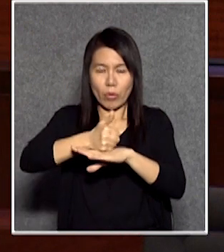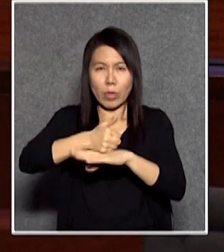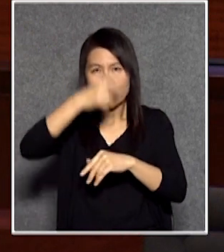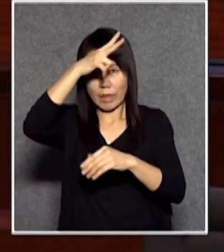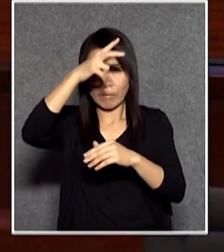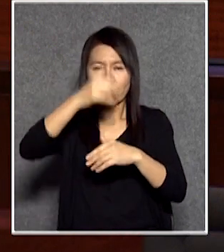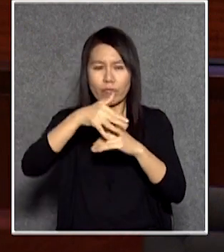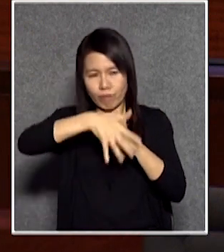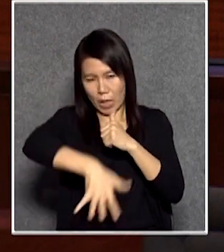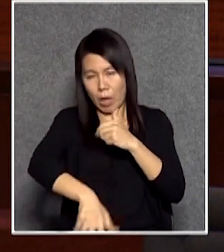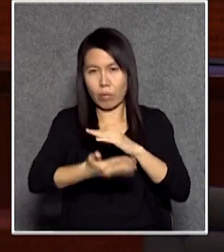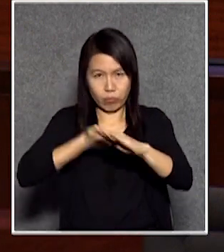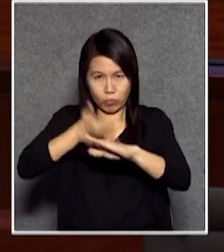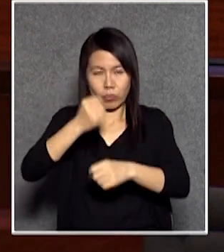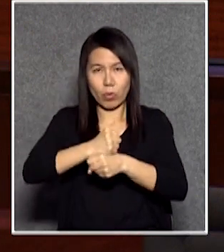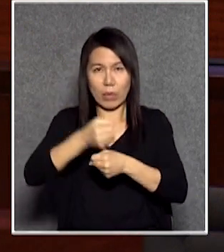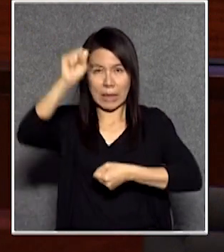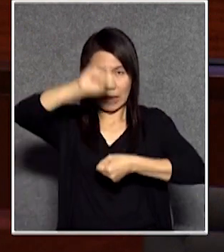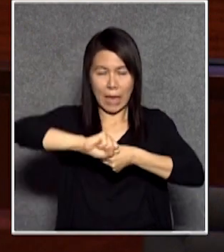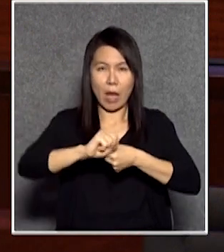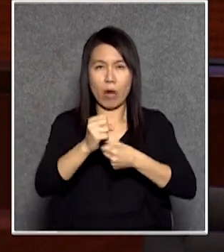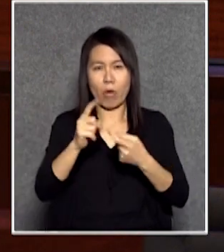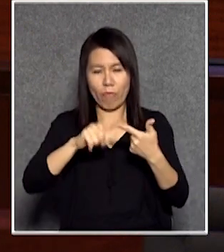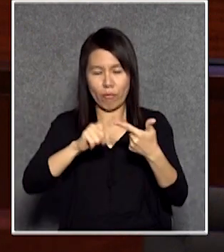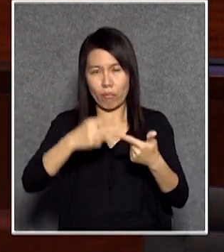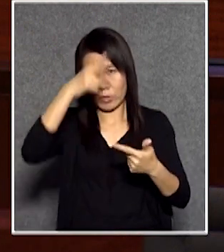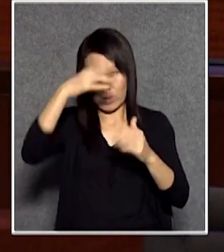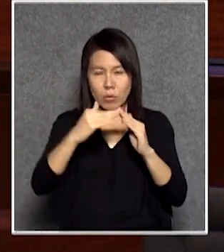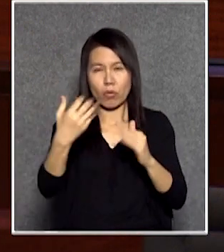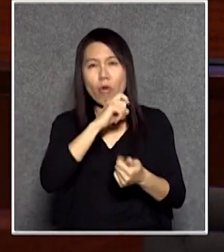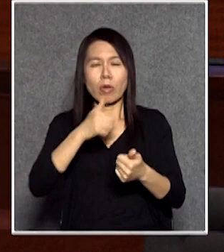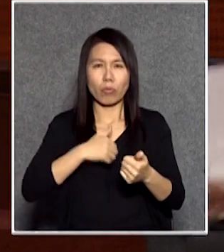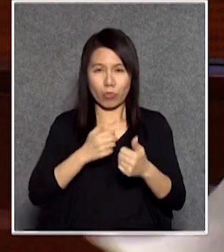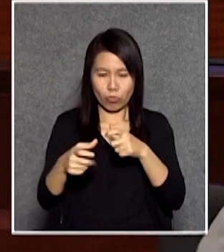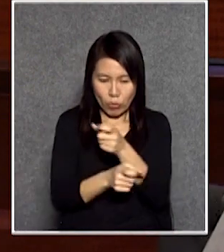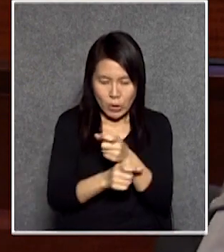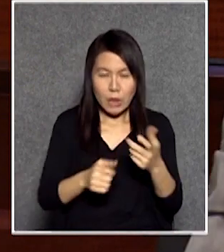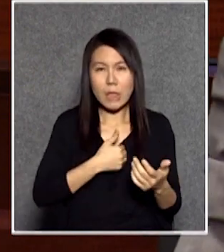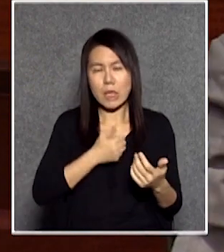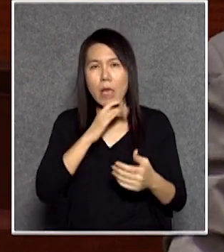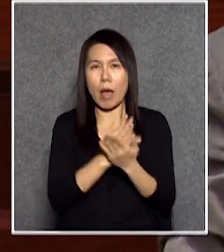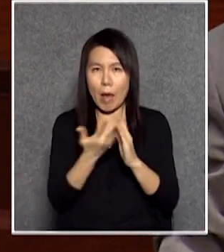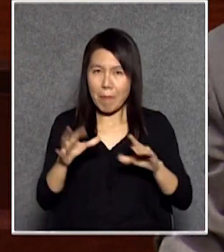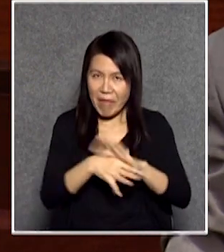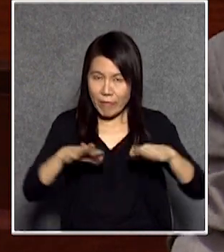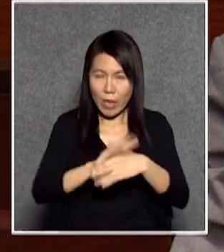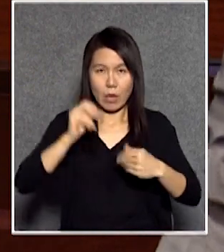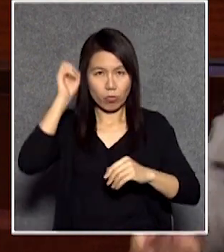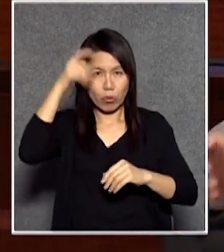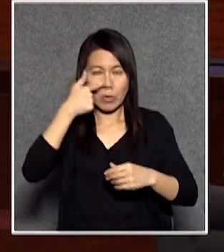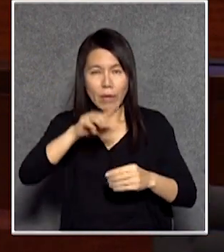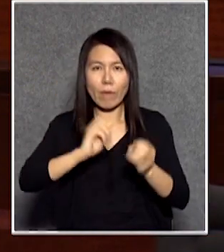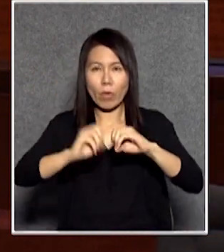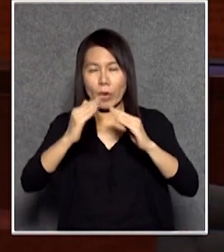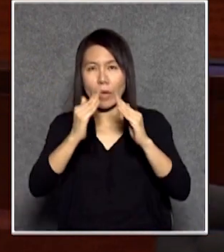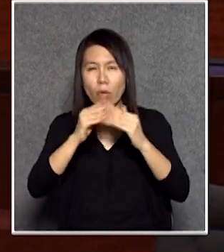組，新增兩個副司長分擔政務司司長和財政司司長的工作，新增文化局和創新及科技局統